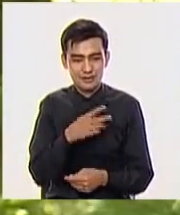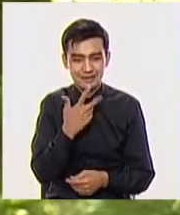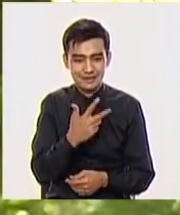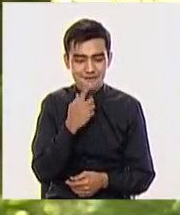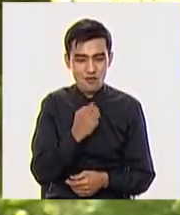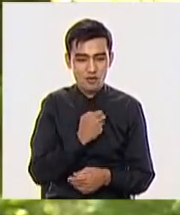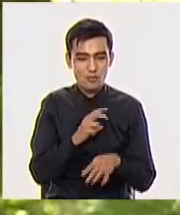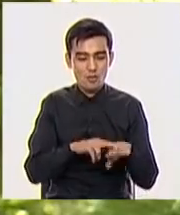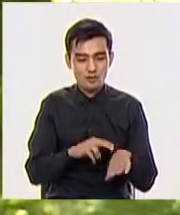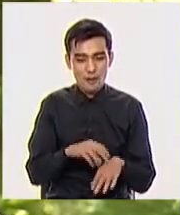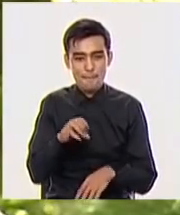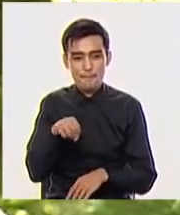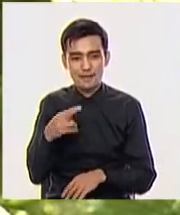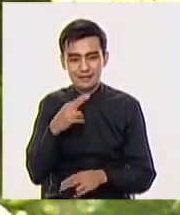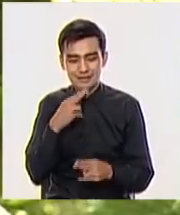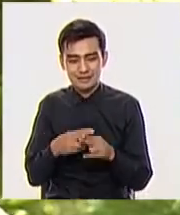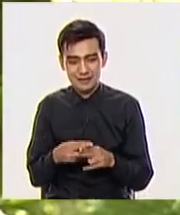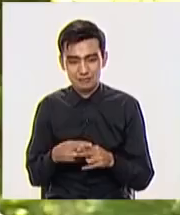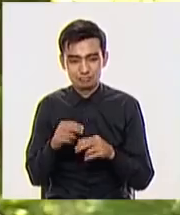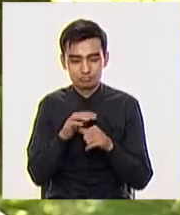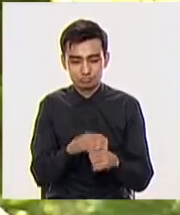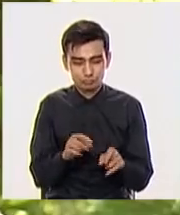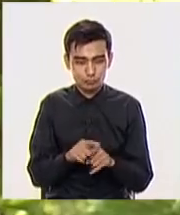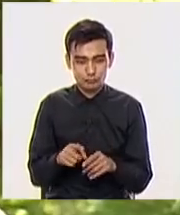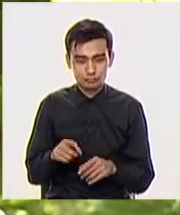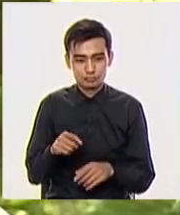полиция медсестраны күч көрсөтүп,